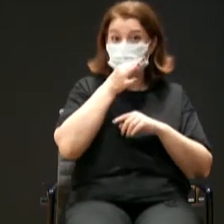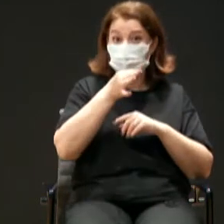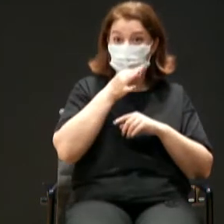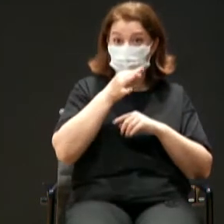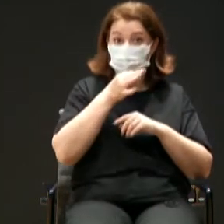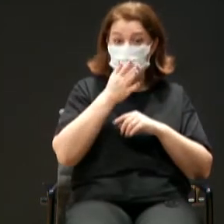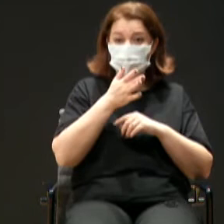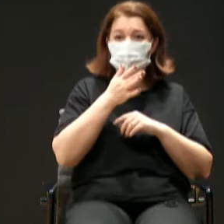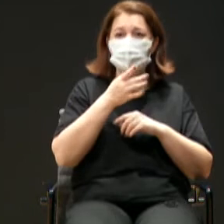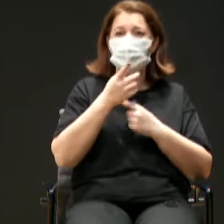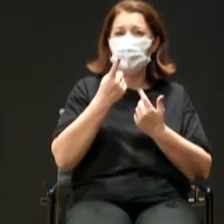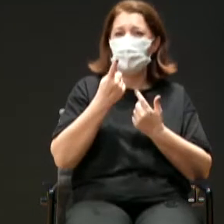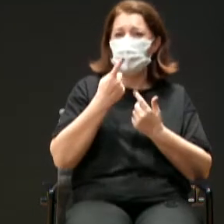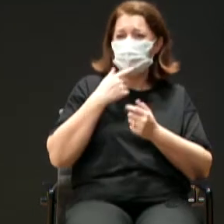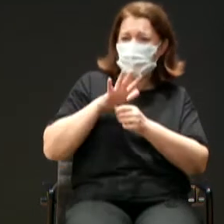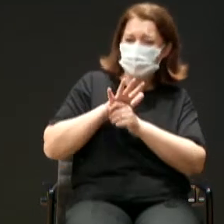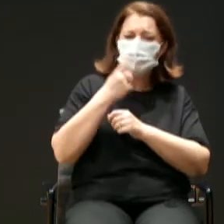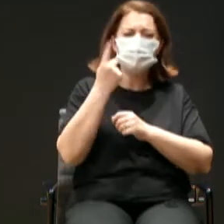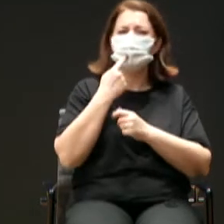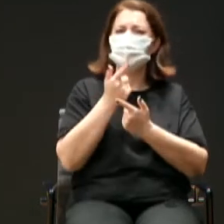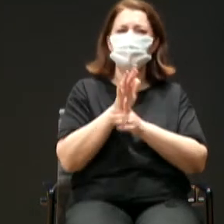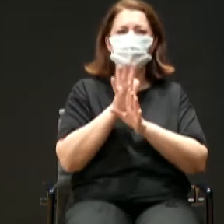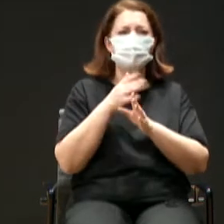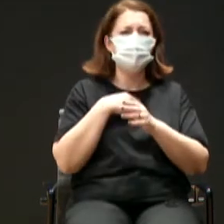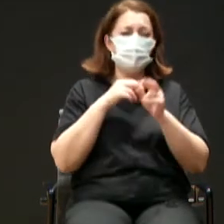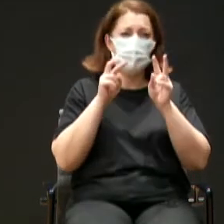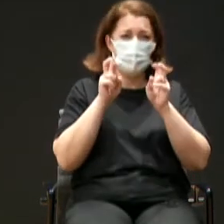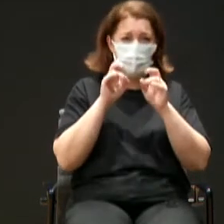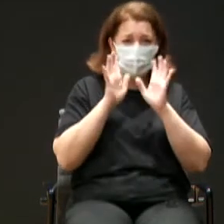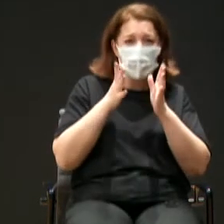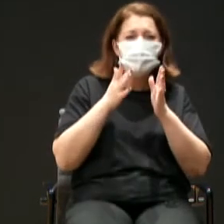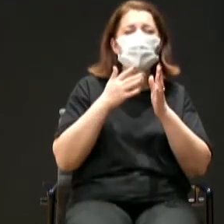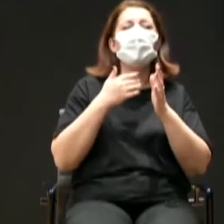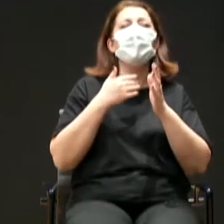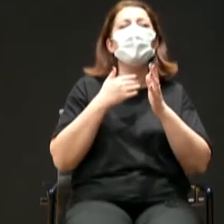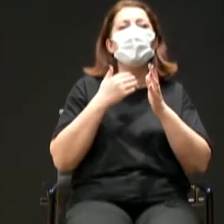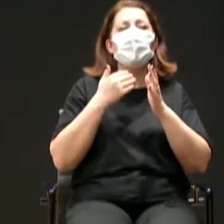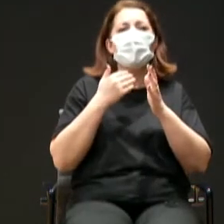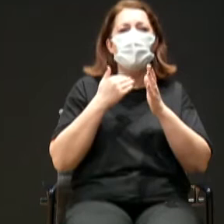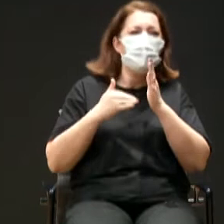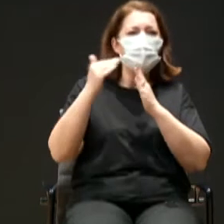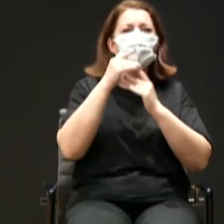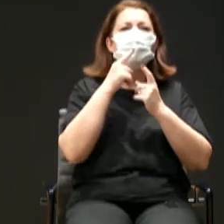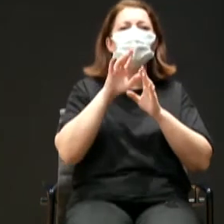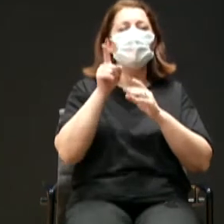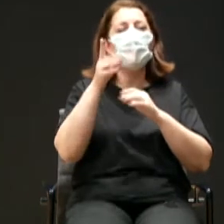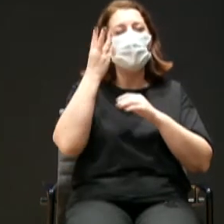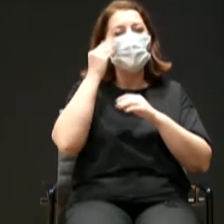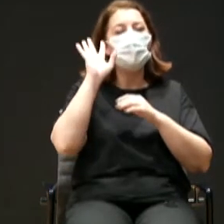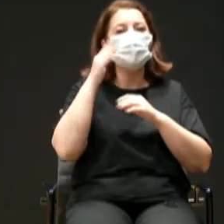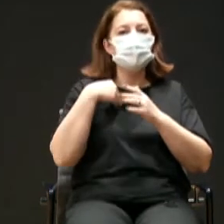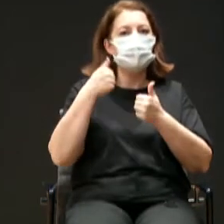ifadelerimle rencide edecek hiçbir şey söylemem. Konuları çok da aşmam. Biraz önce de ifade ettim. Herhalde grup başkan vekiliniz yine anlamadı. Tekrardan söz